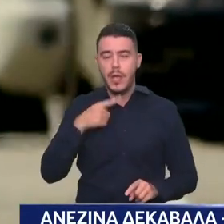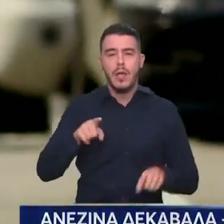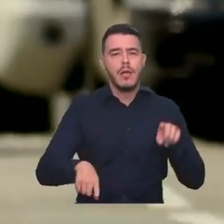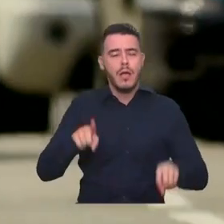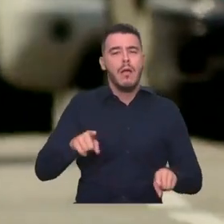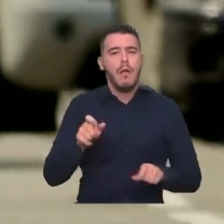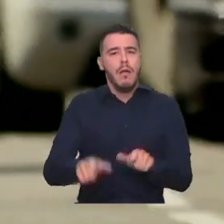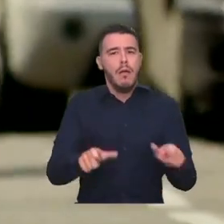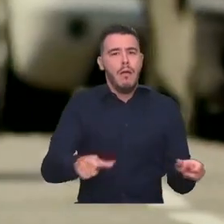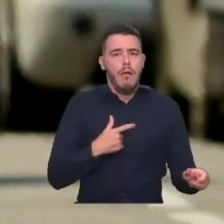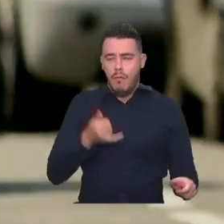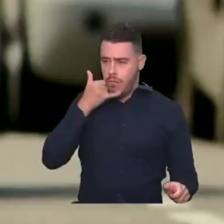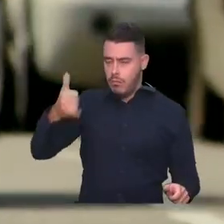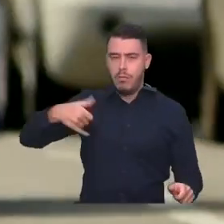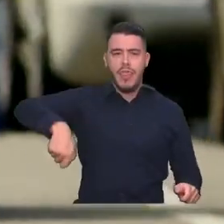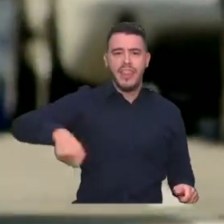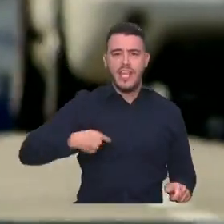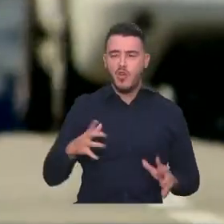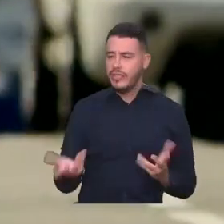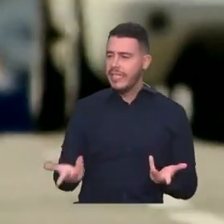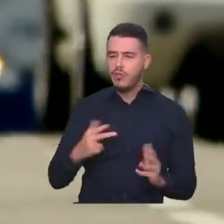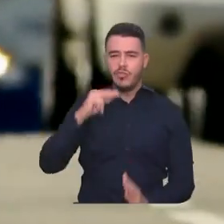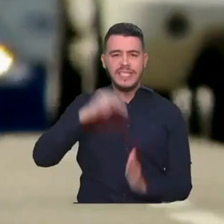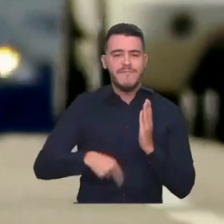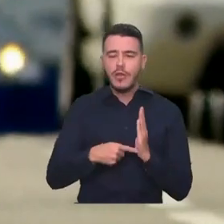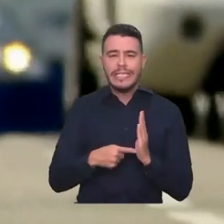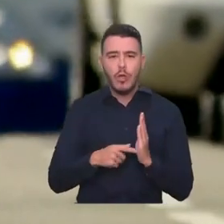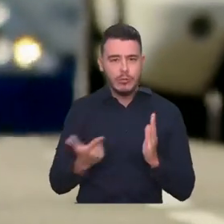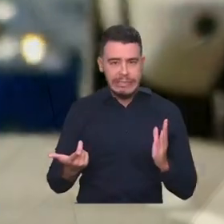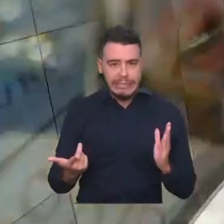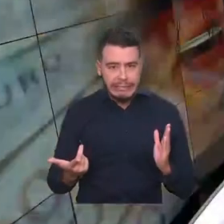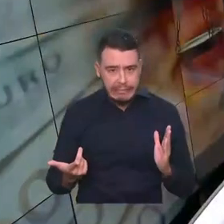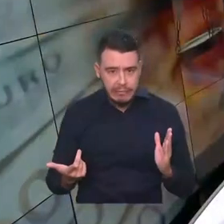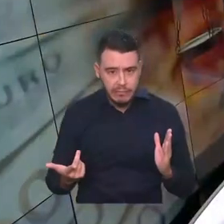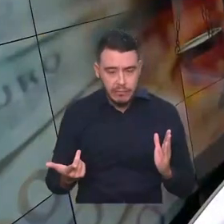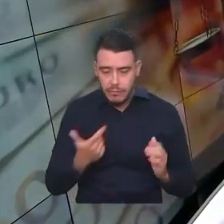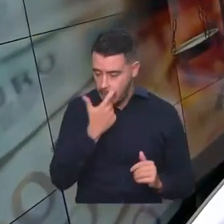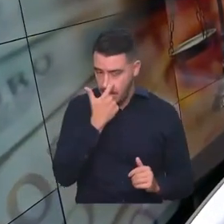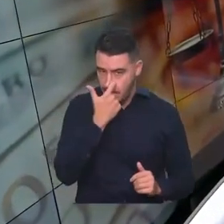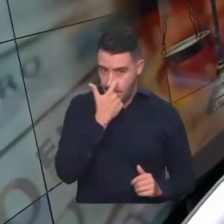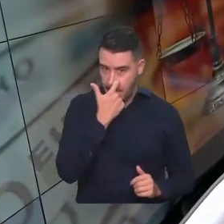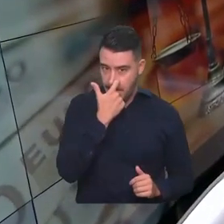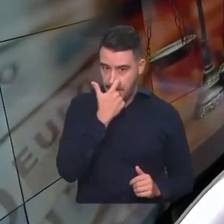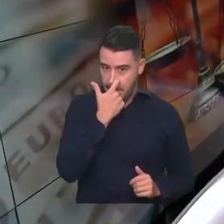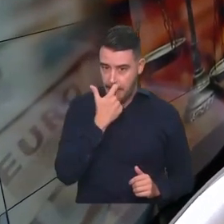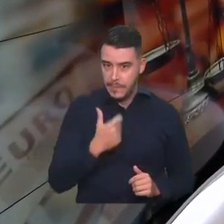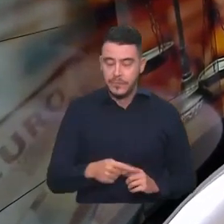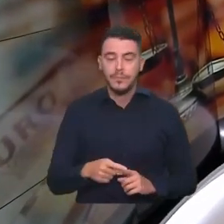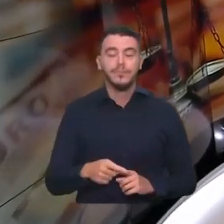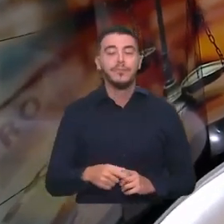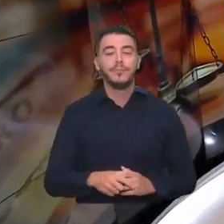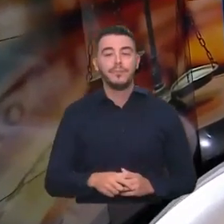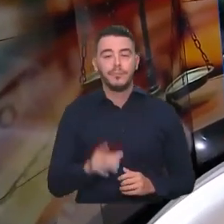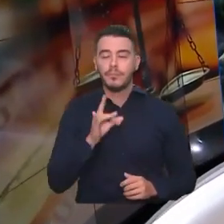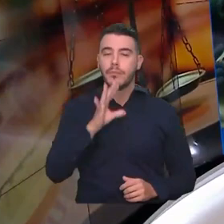τους για να μάθουν τι ισχύει πίσω από το συμφωνητικό που υπέγραψαν. Θέλω να επαναλάβω ότι μου έκανε πάρα πολύ μεγάλη εντύπωση αυτή